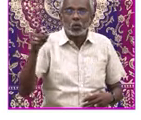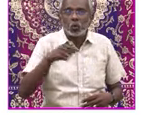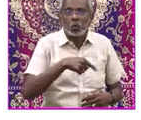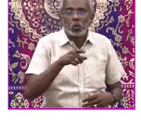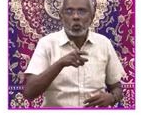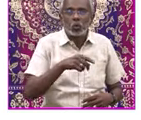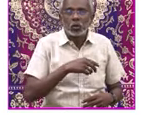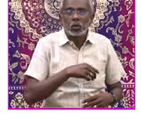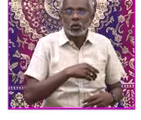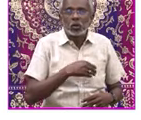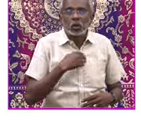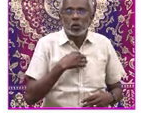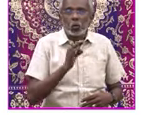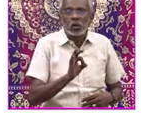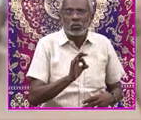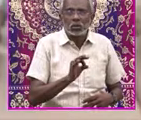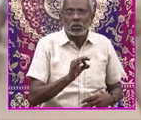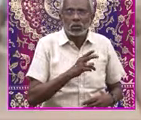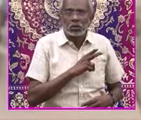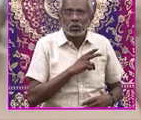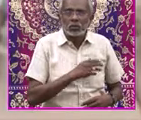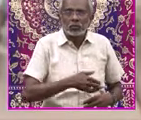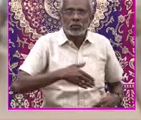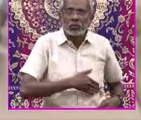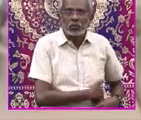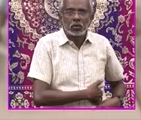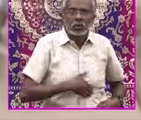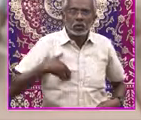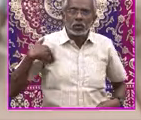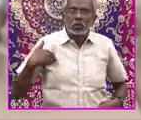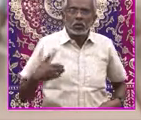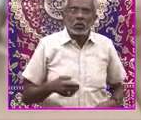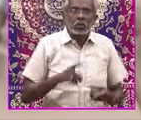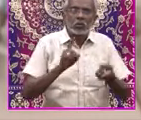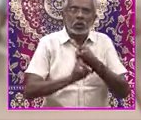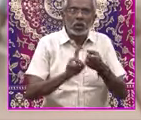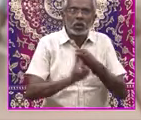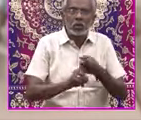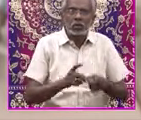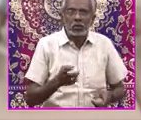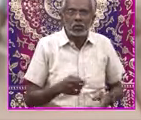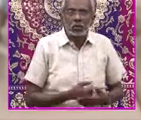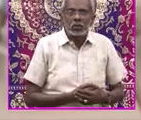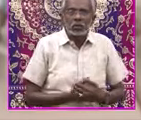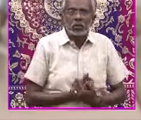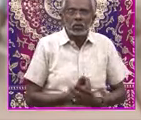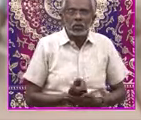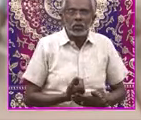தோன்றிய உணர்வு, கலிங்க வீரர்னா யாருன்னு தெரியுது இல்லையா உங்களுக்கு, யார் யார் இரண்டு பேர் சண்டை